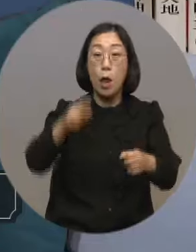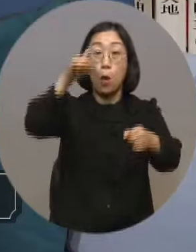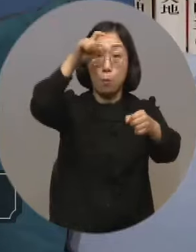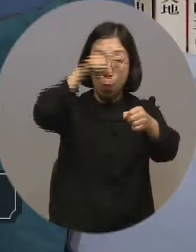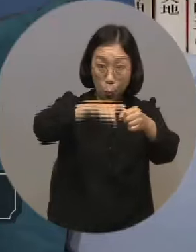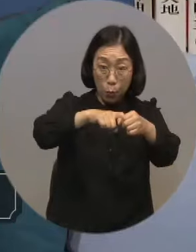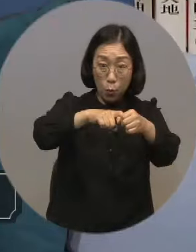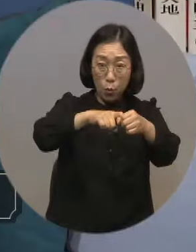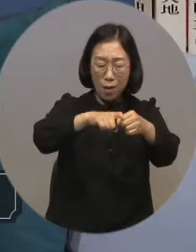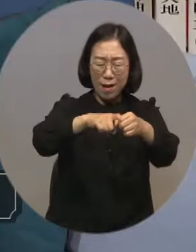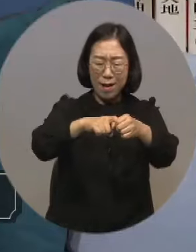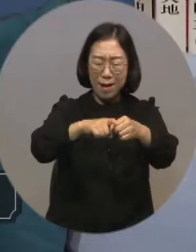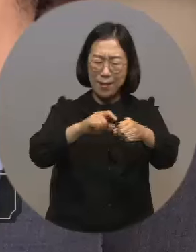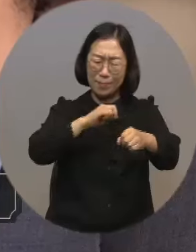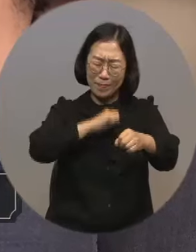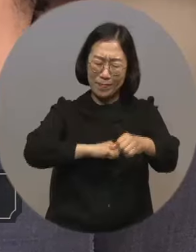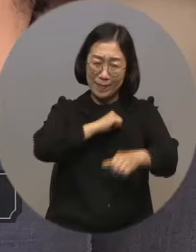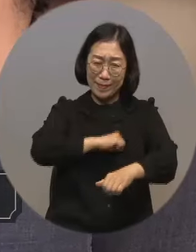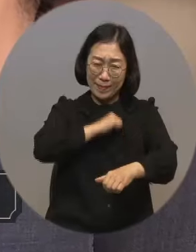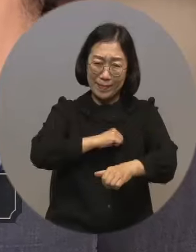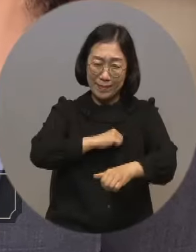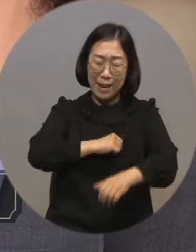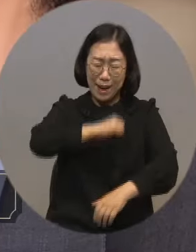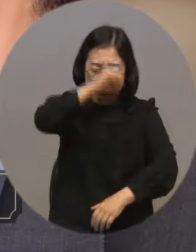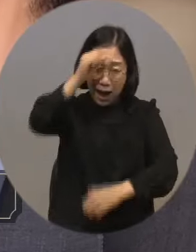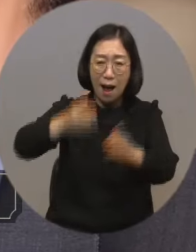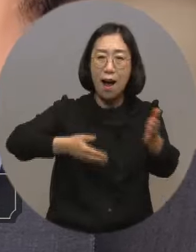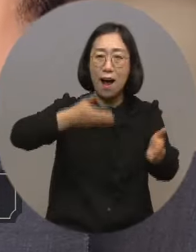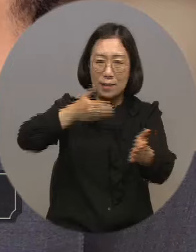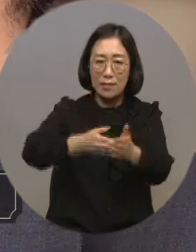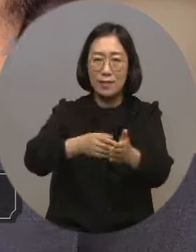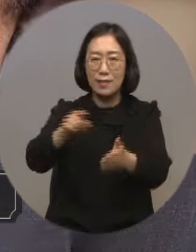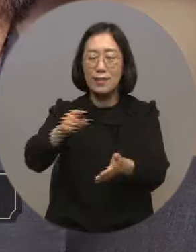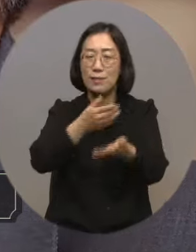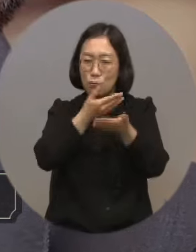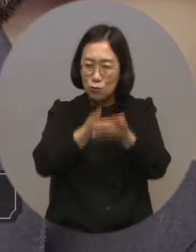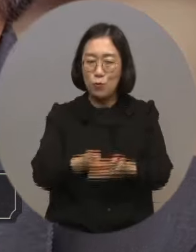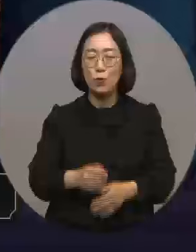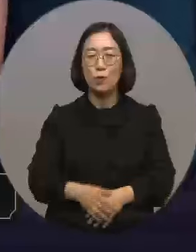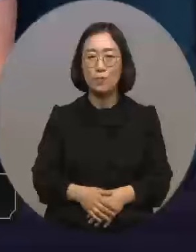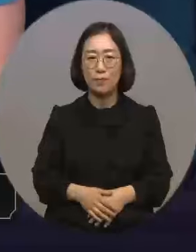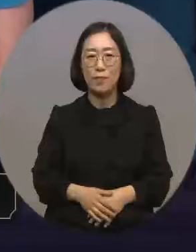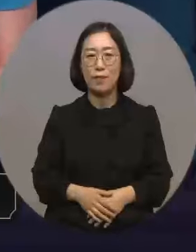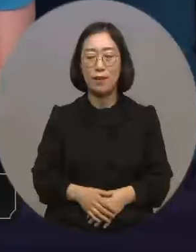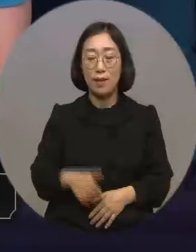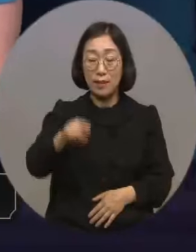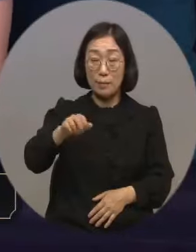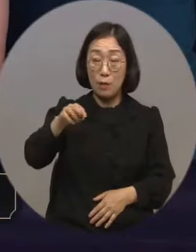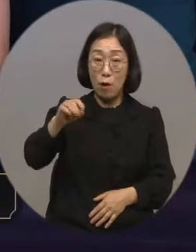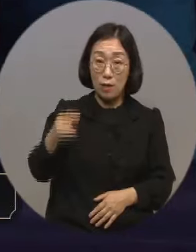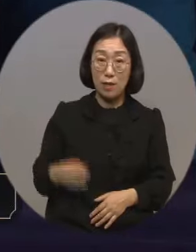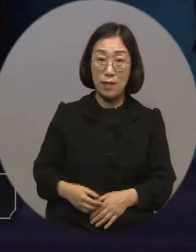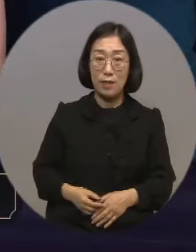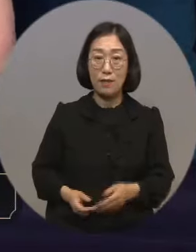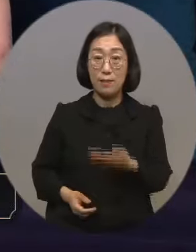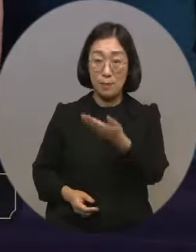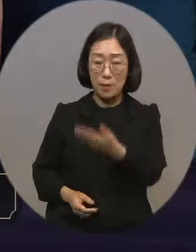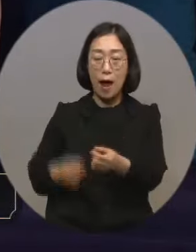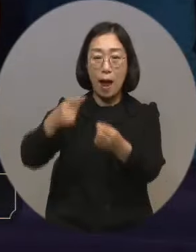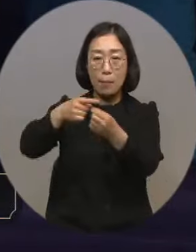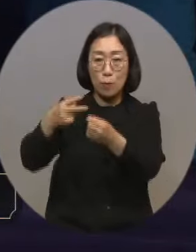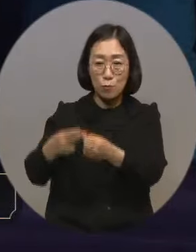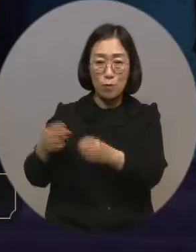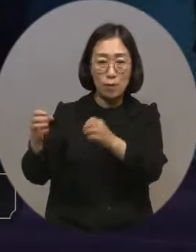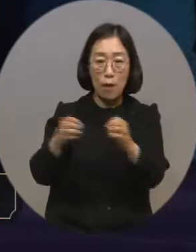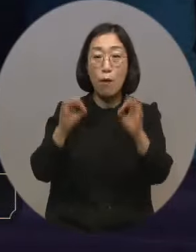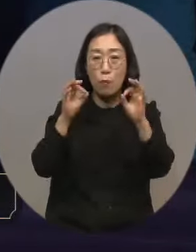정했으면 끝까지 이걸 이겨낼 수 있는지 그게 제일 중요할 것 같아요. 저는 그 김성희 대표님과 2회에 걸쳐서